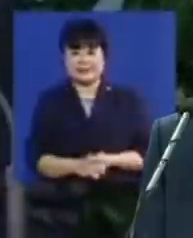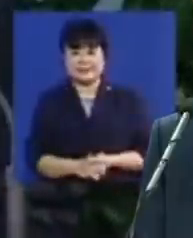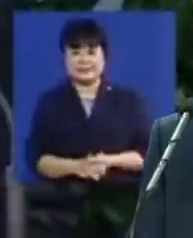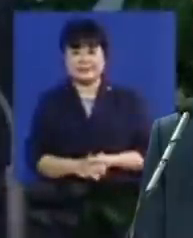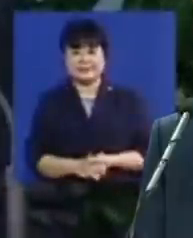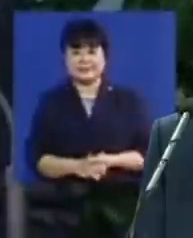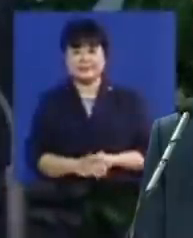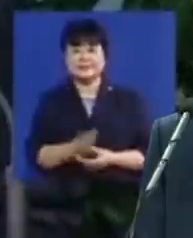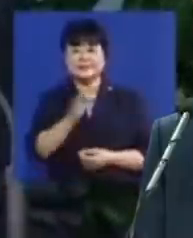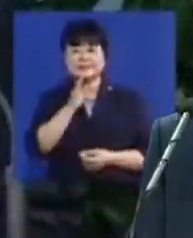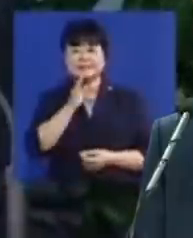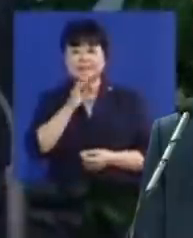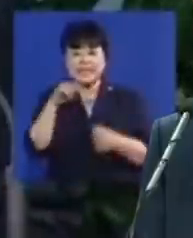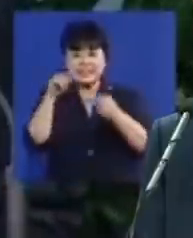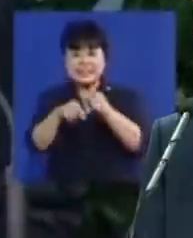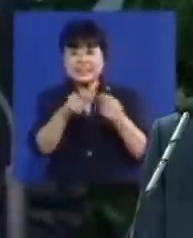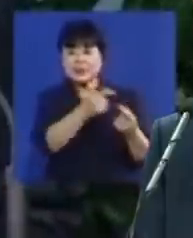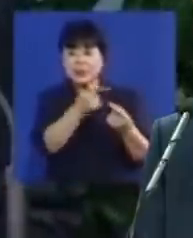같은